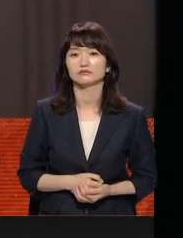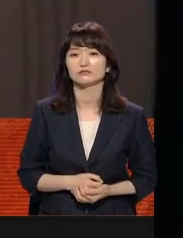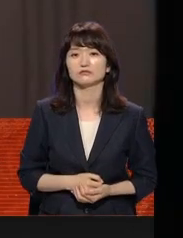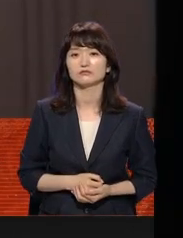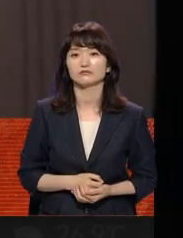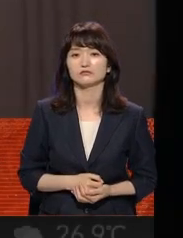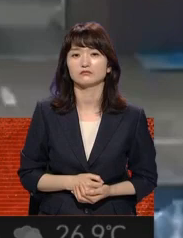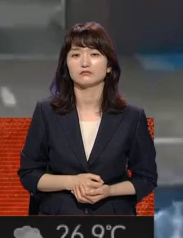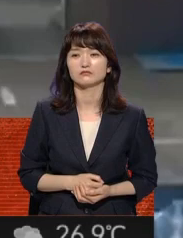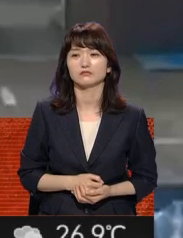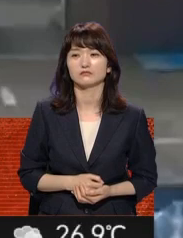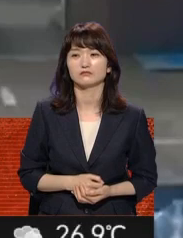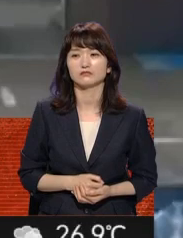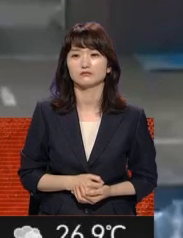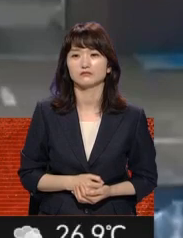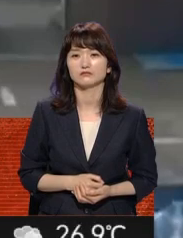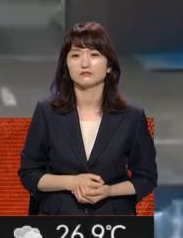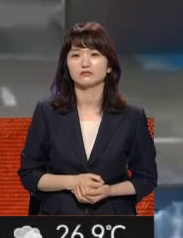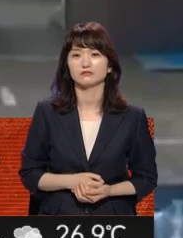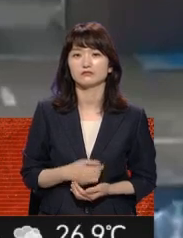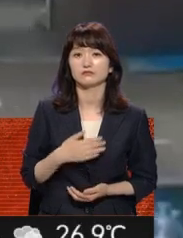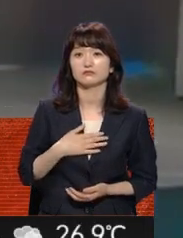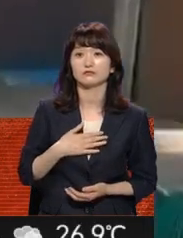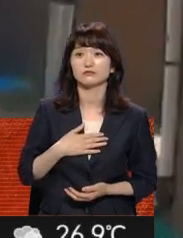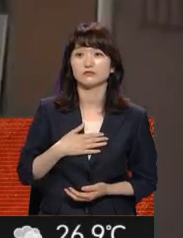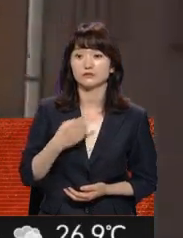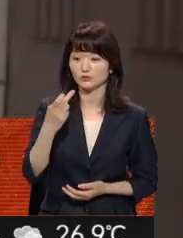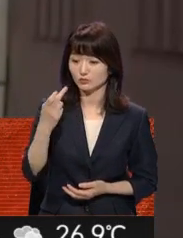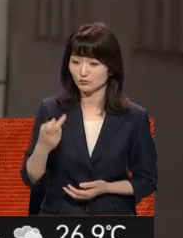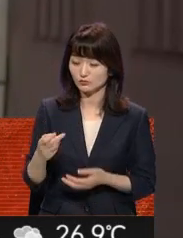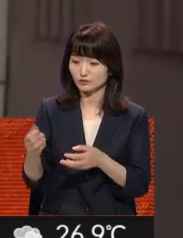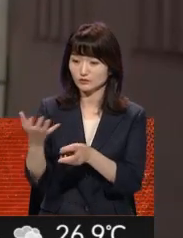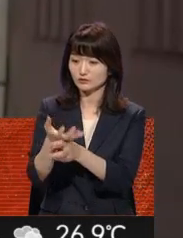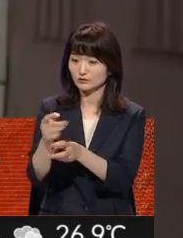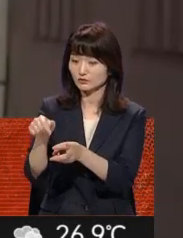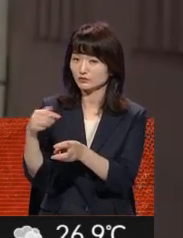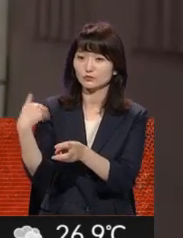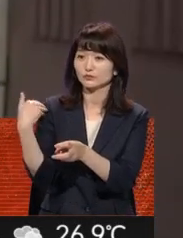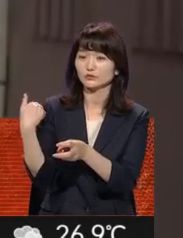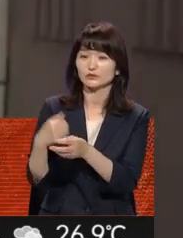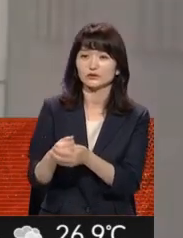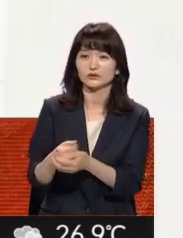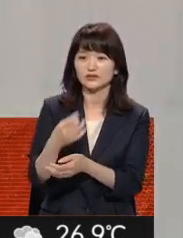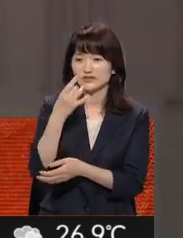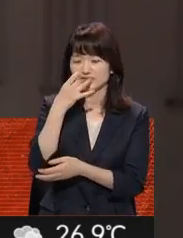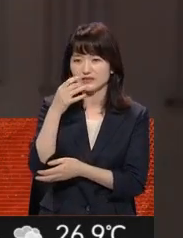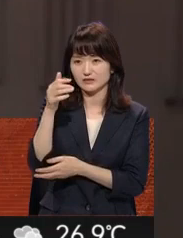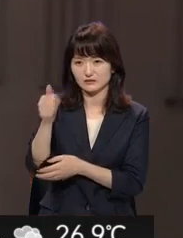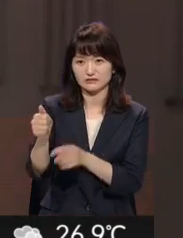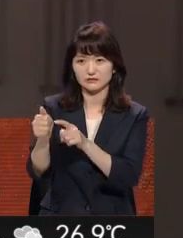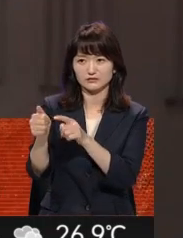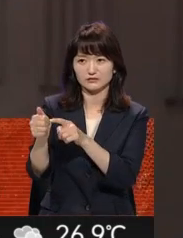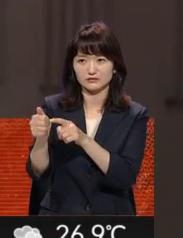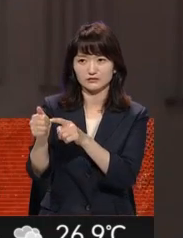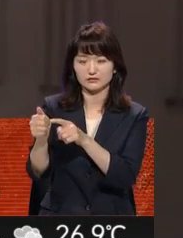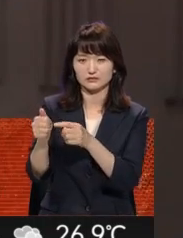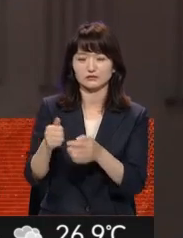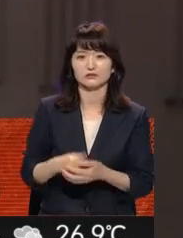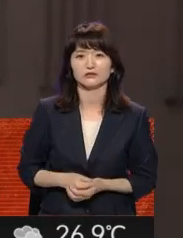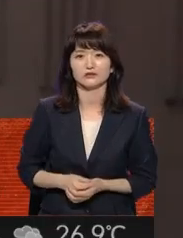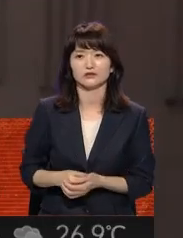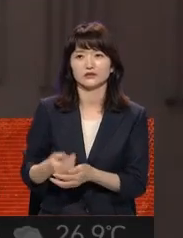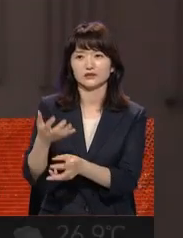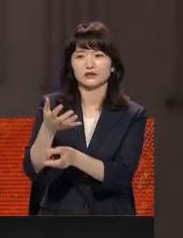이게 아는 동생 차인 줄 몰랐어요. 라고 얘기를 하는 거예요. 근데 그 쌀 주인이 보니까 이 차주 집이 두 채라고